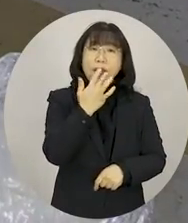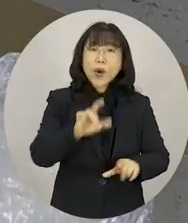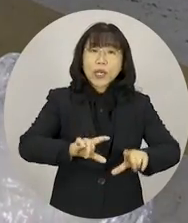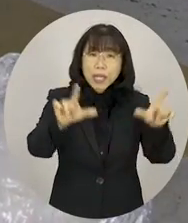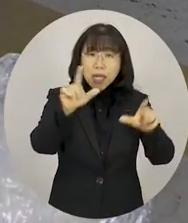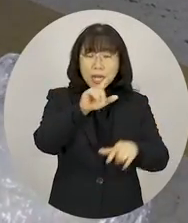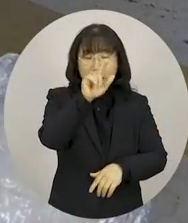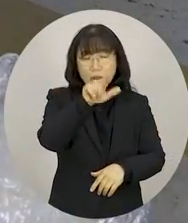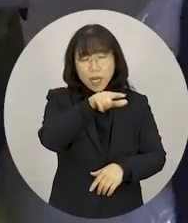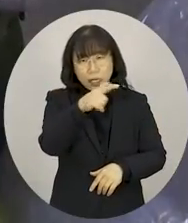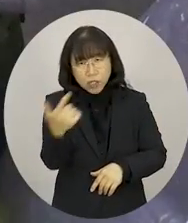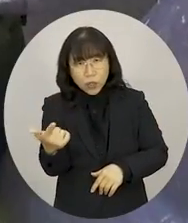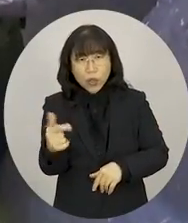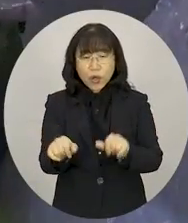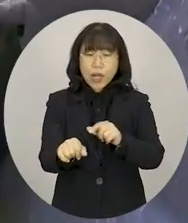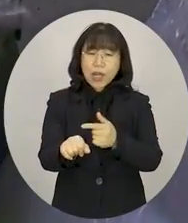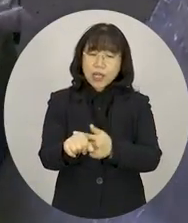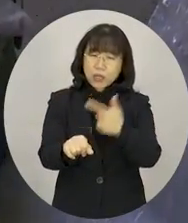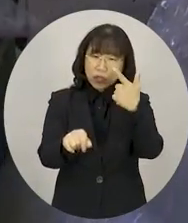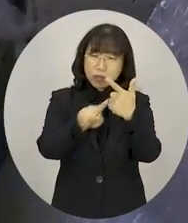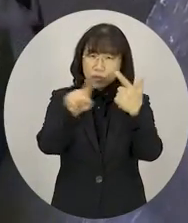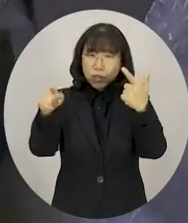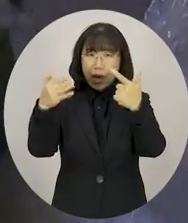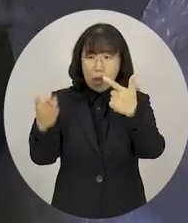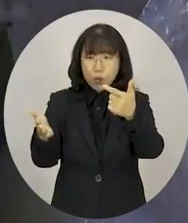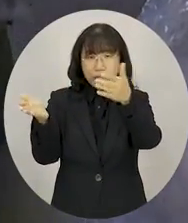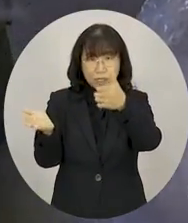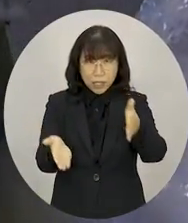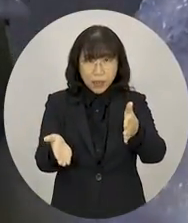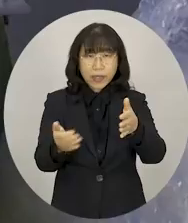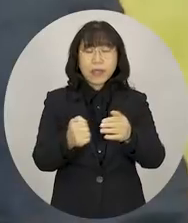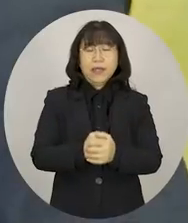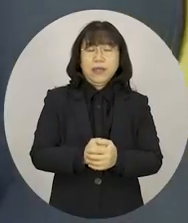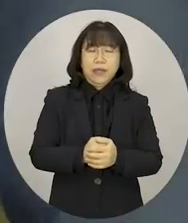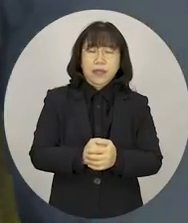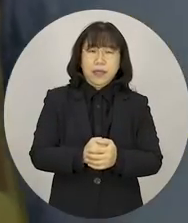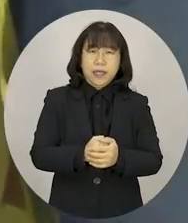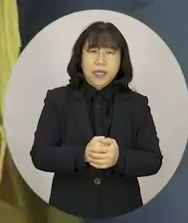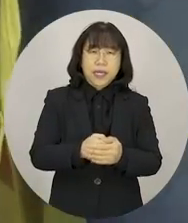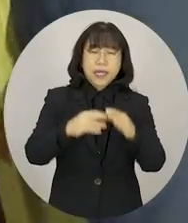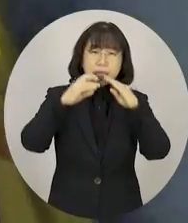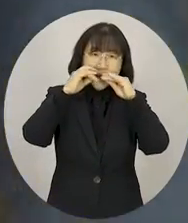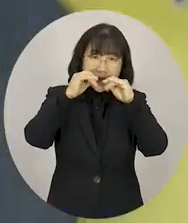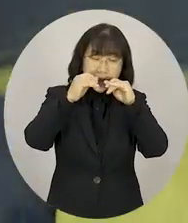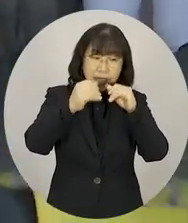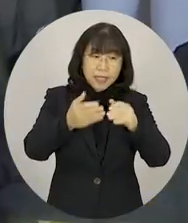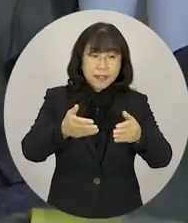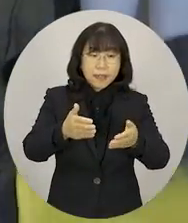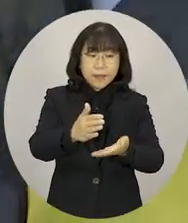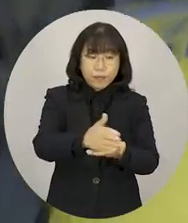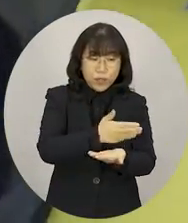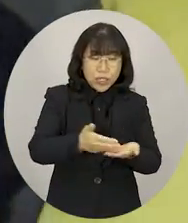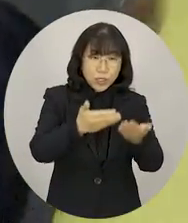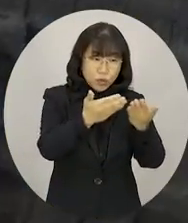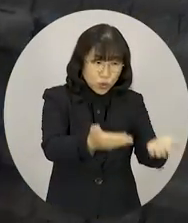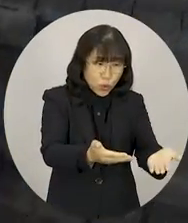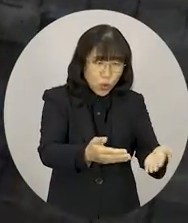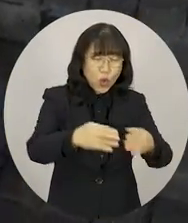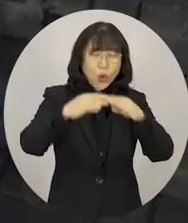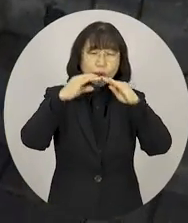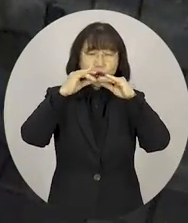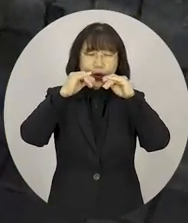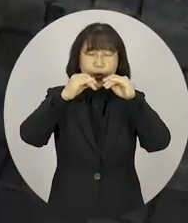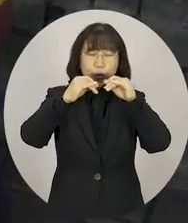오후 6시부터 9시 사이에 재활용품 6종을 가져와 분리 배출을 하면 일반 종량제 봉투를